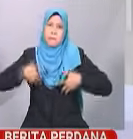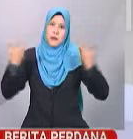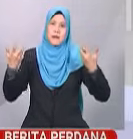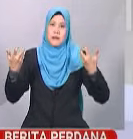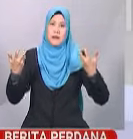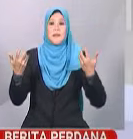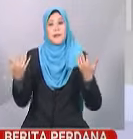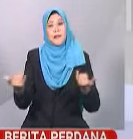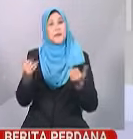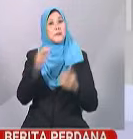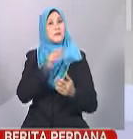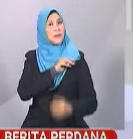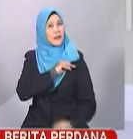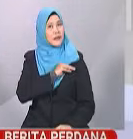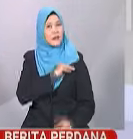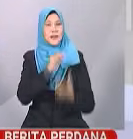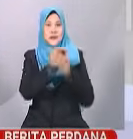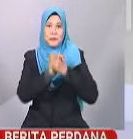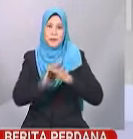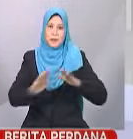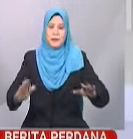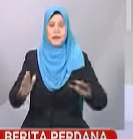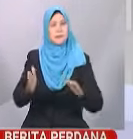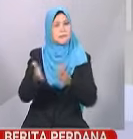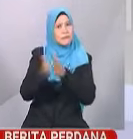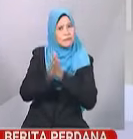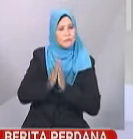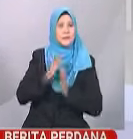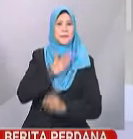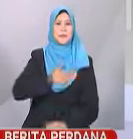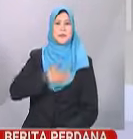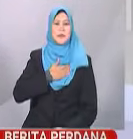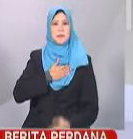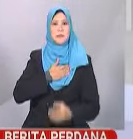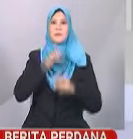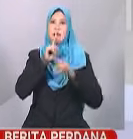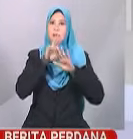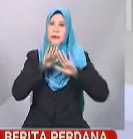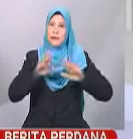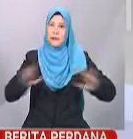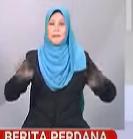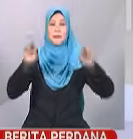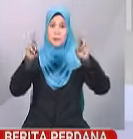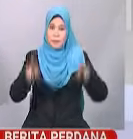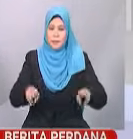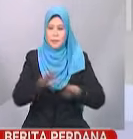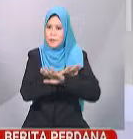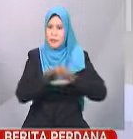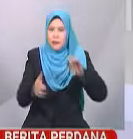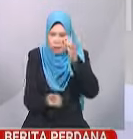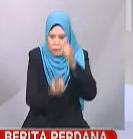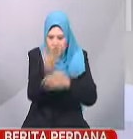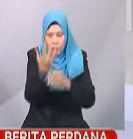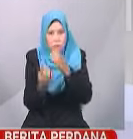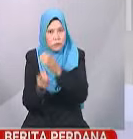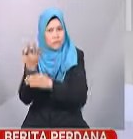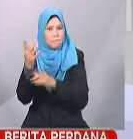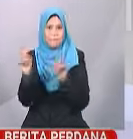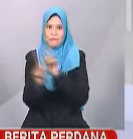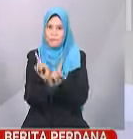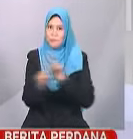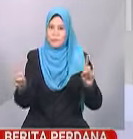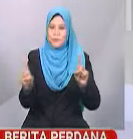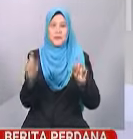Kanan Keselamatan, Datuk Seri Ismail Sabri Yaakob meminta rakyat untuk tenang dan tidak memperbesarkan perkara tersebut